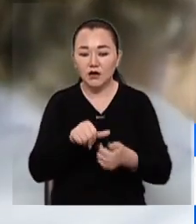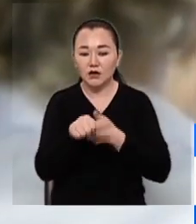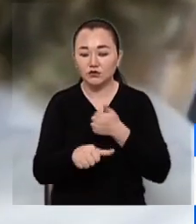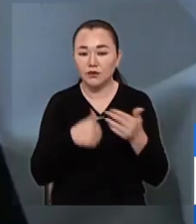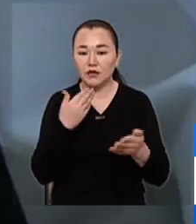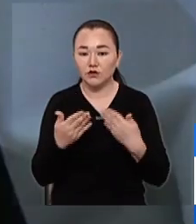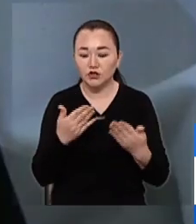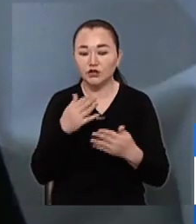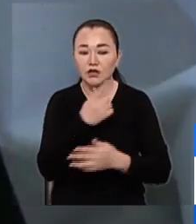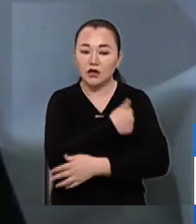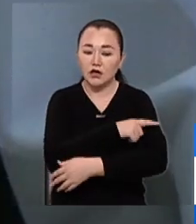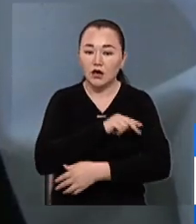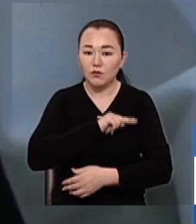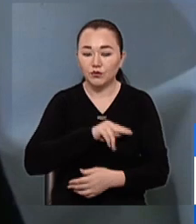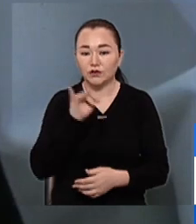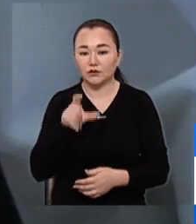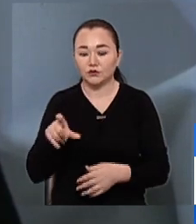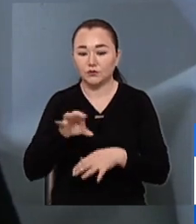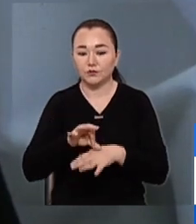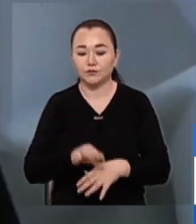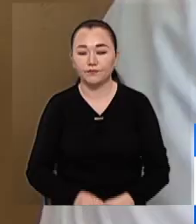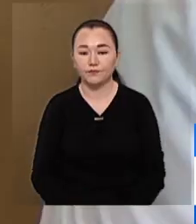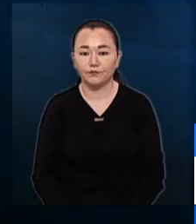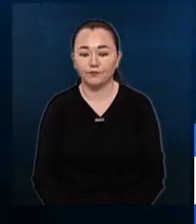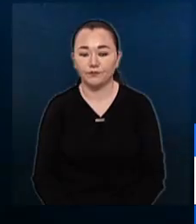взаимоотношению медработников с пациентами